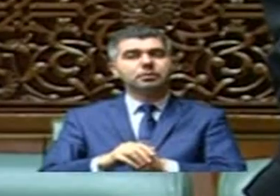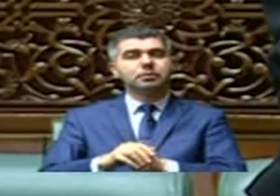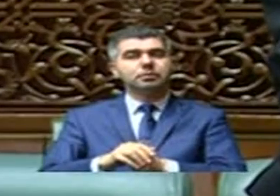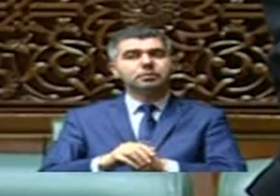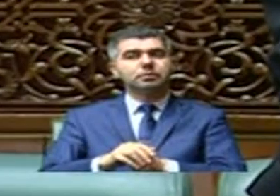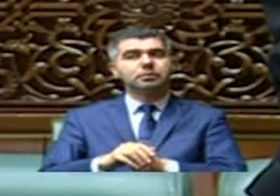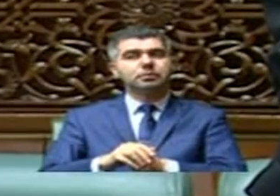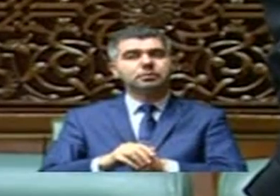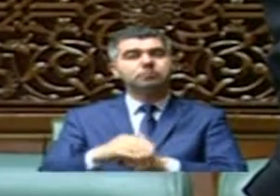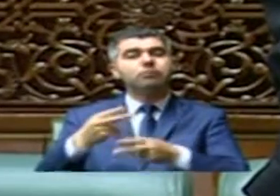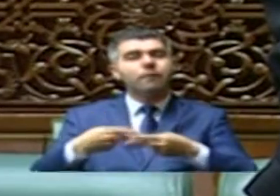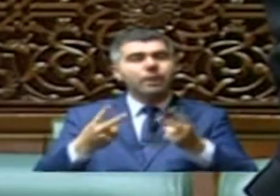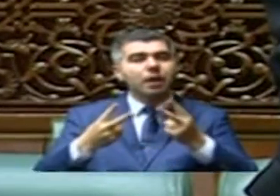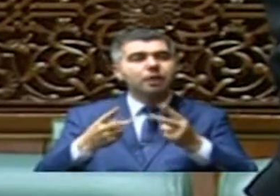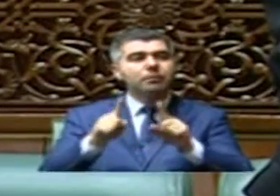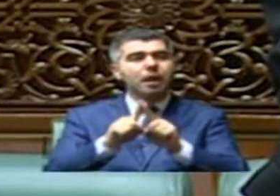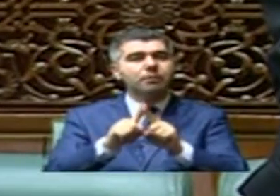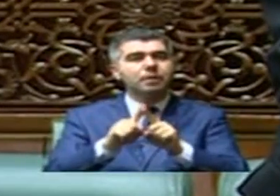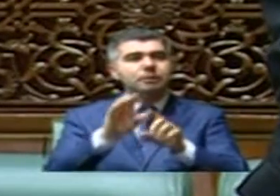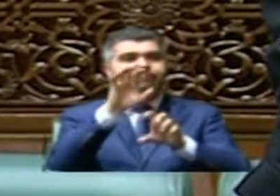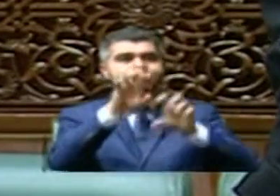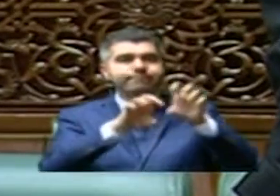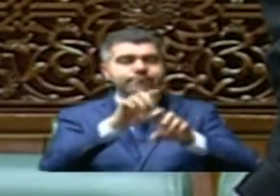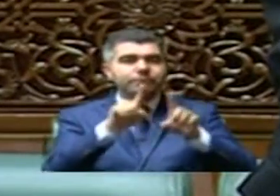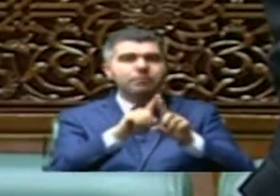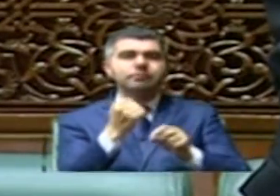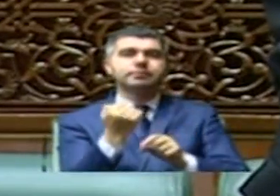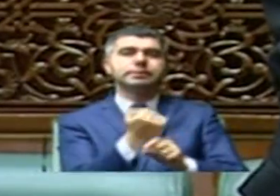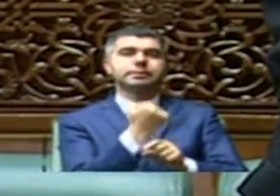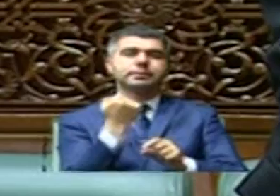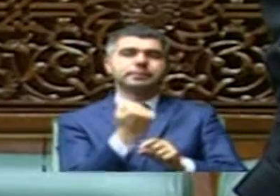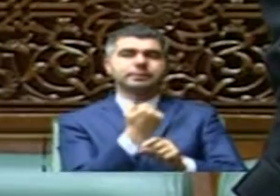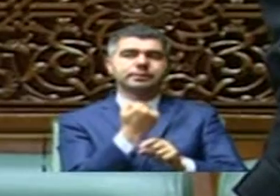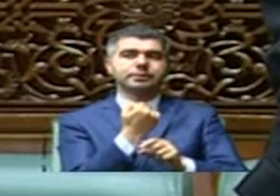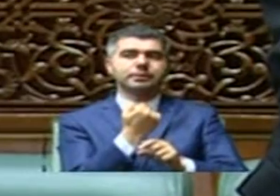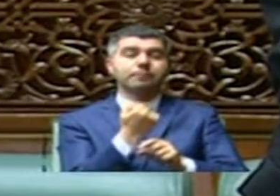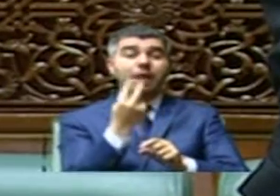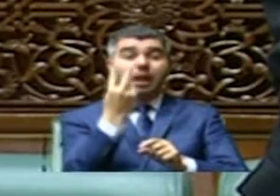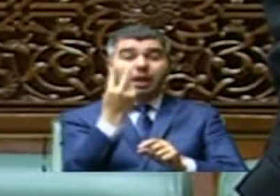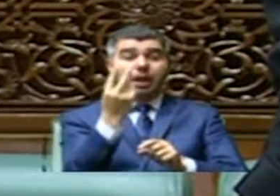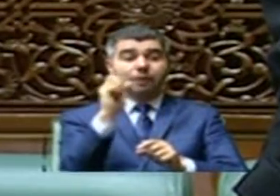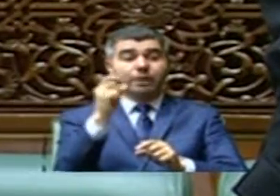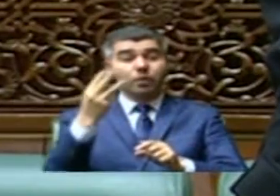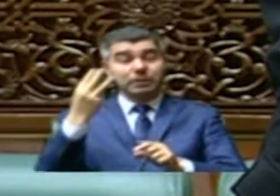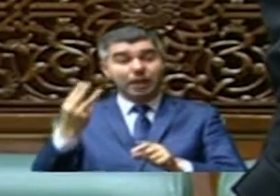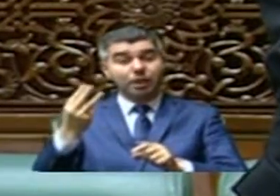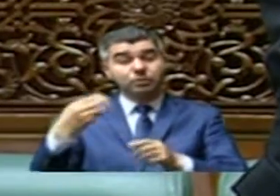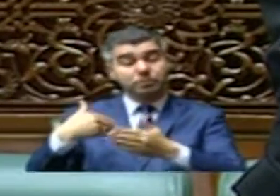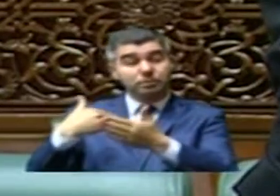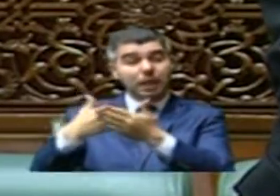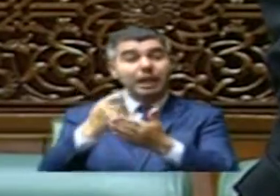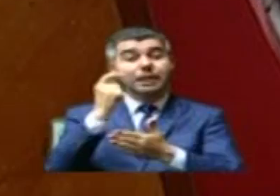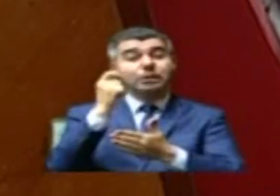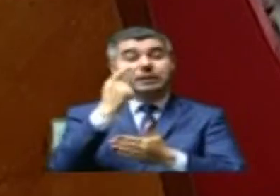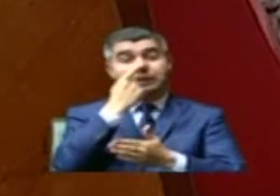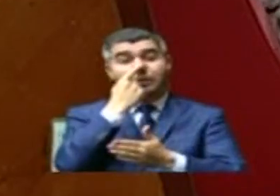انه ستعلن مدن بدون صفيح، ويتاخر الاعلان عن ذلك. تقريبا 2013 طنجة وتطوان كتعلن